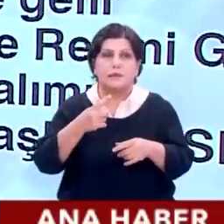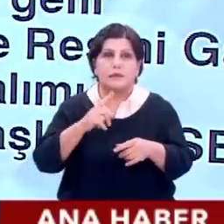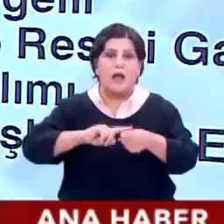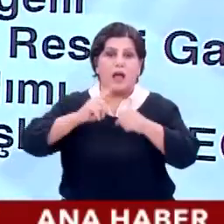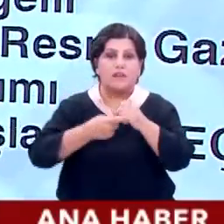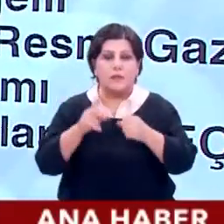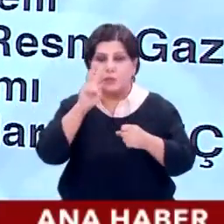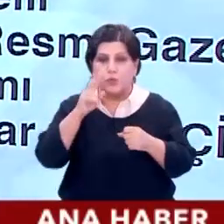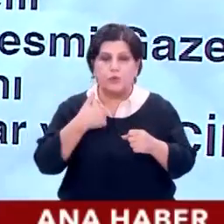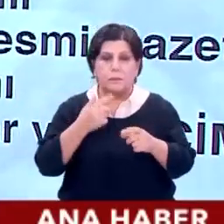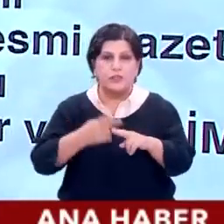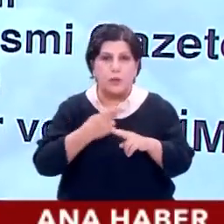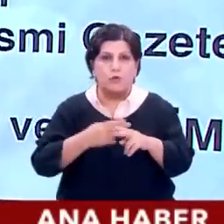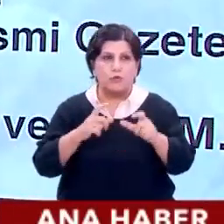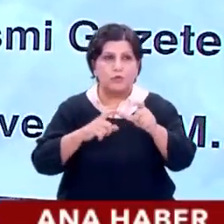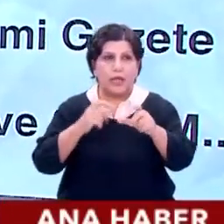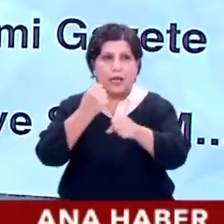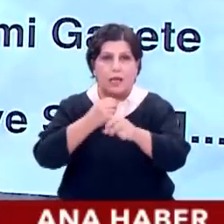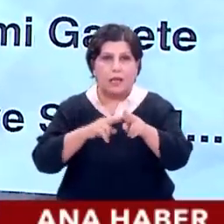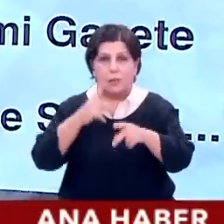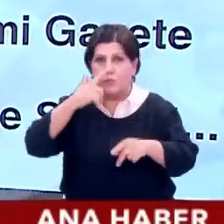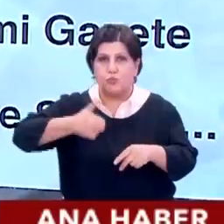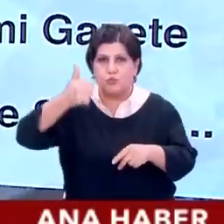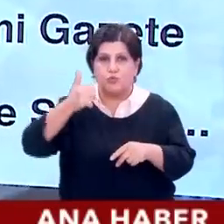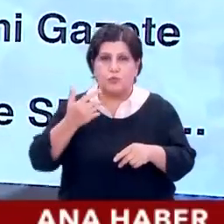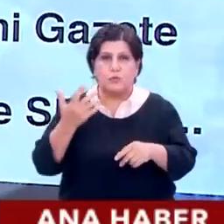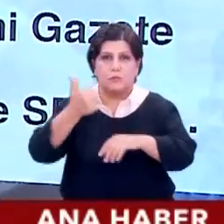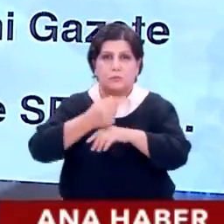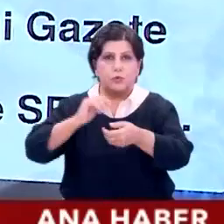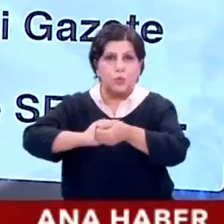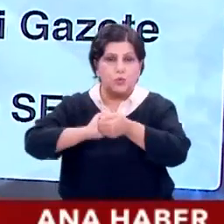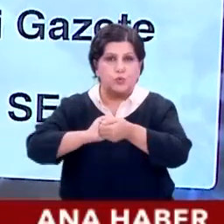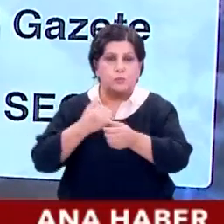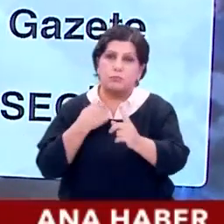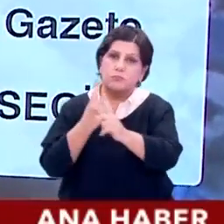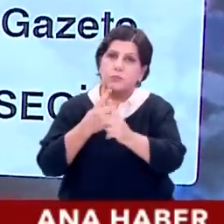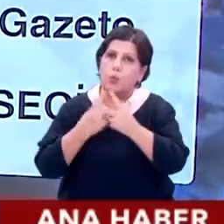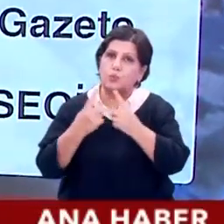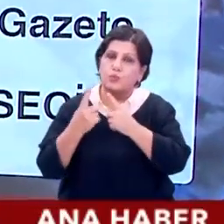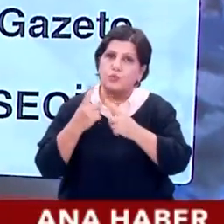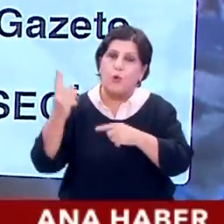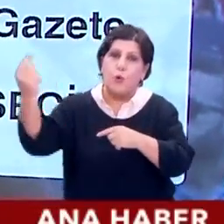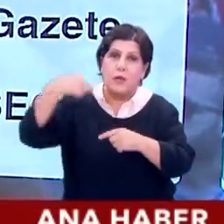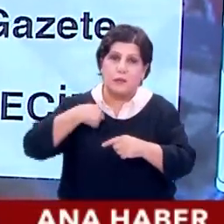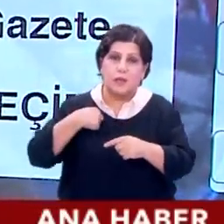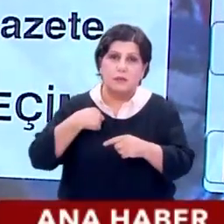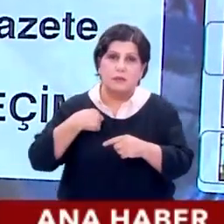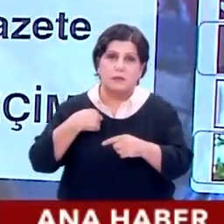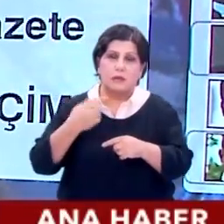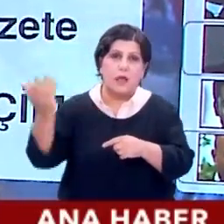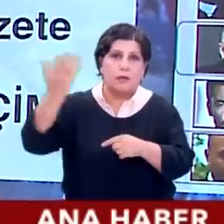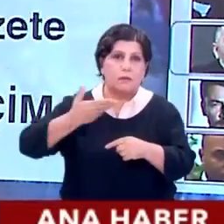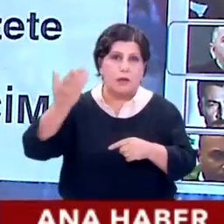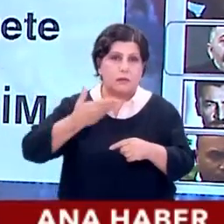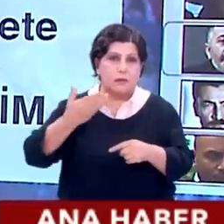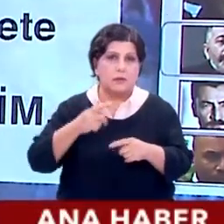sonu tecrübeli bir SGK'dan müdürlük seviyesine gelmiş bir Dostumla konuştum o bana şunu söyledi